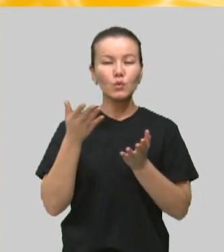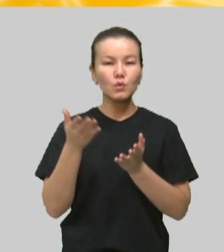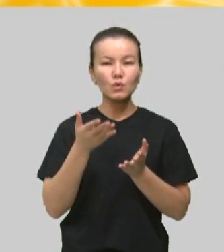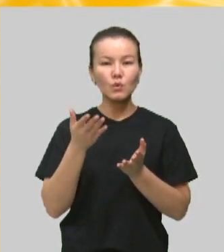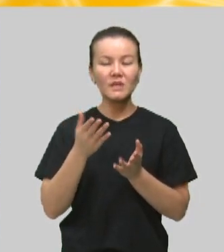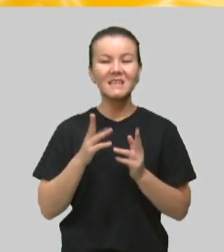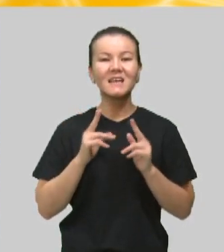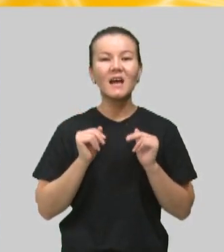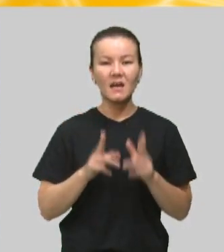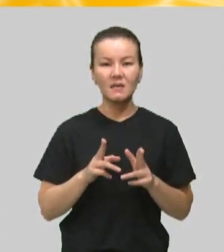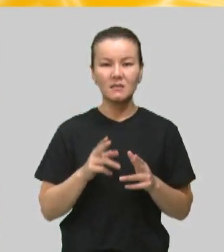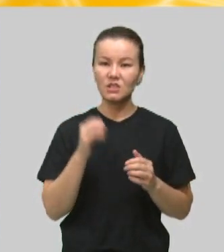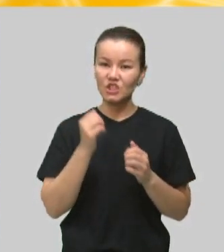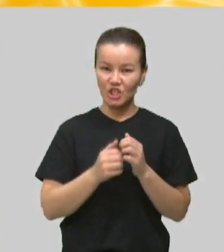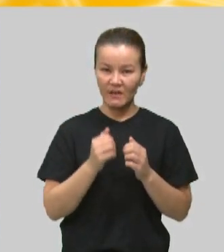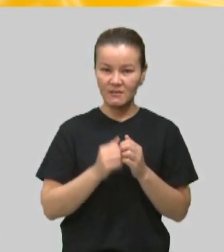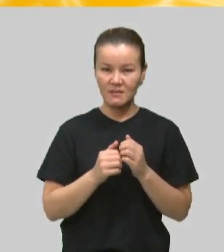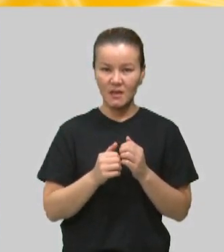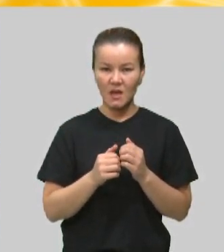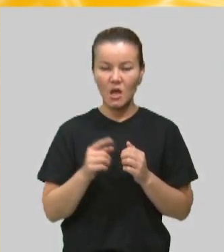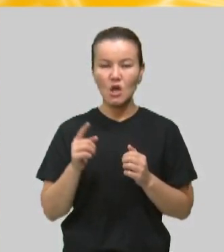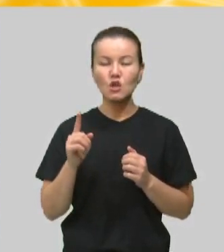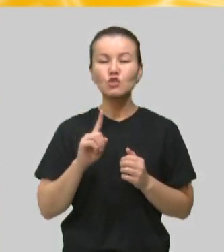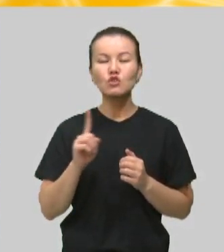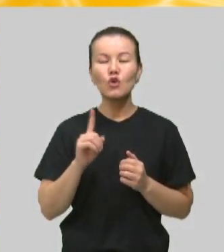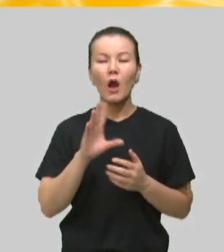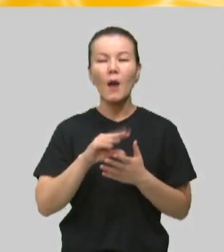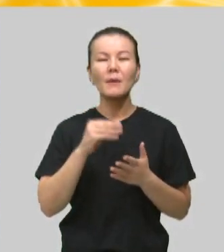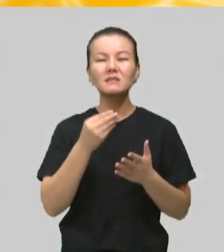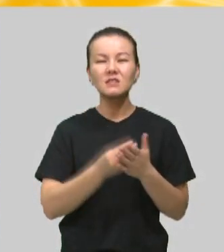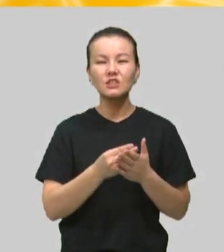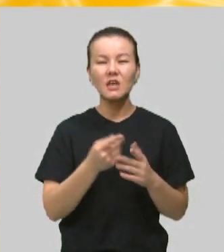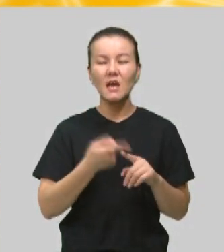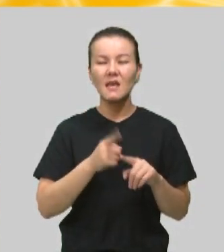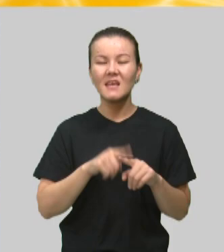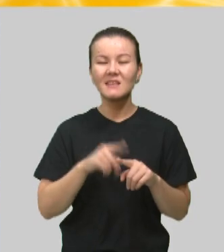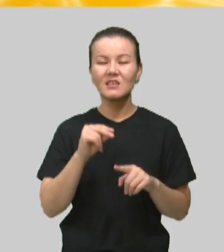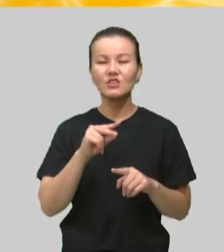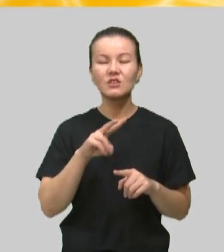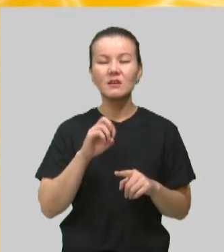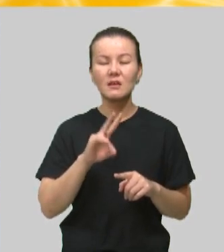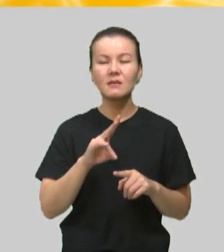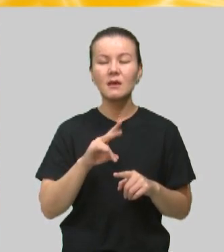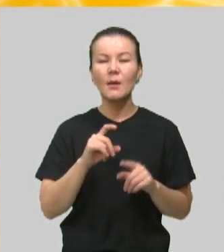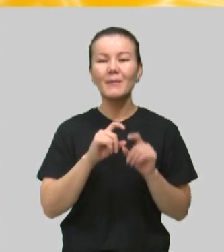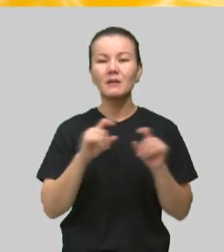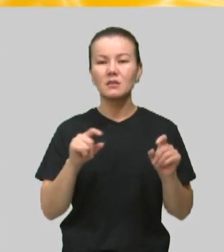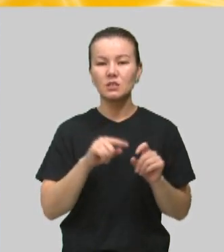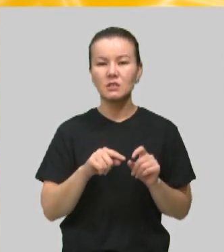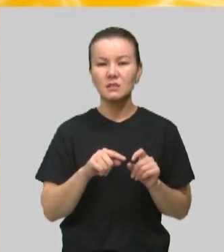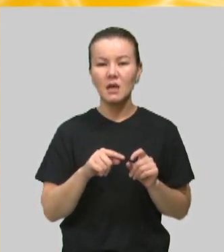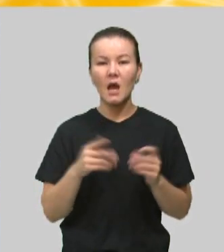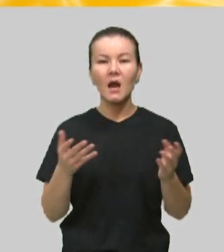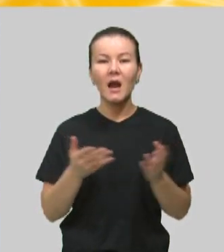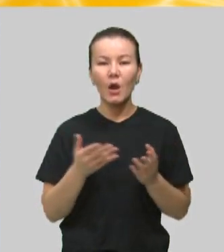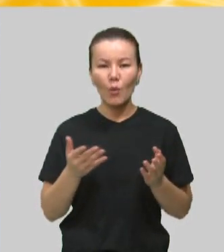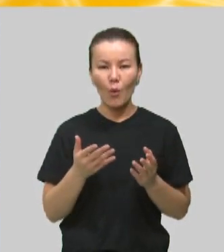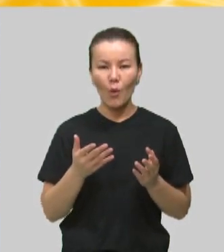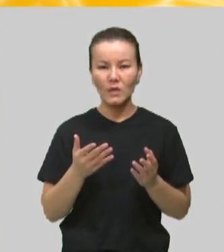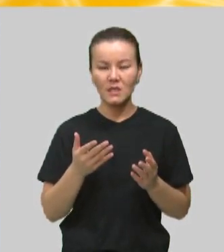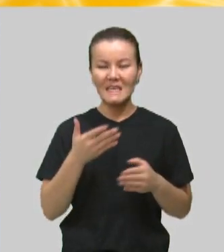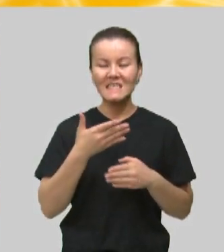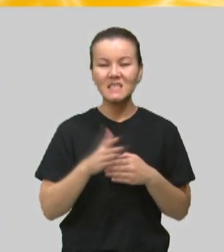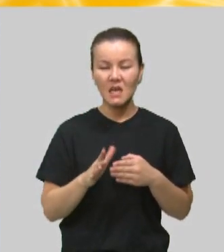Часто. Что обозначает этот член предложения? Какой